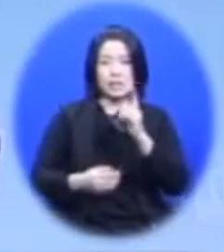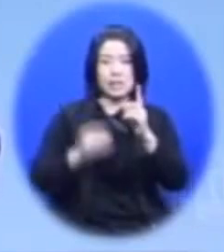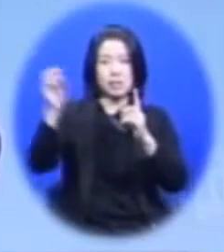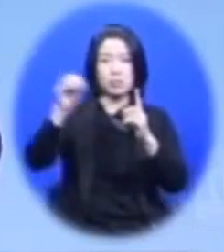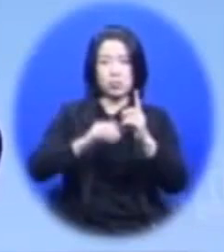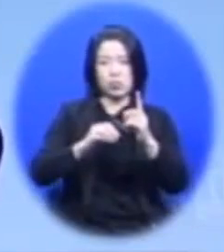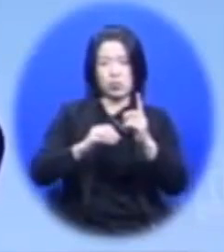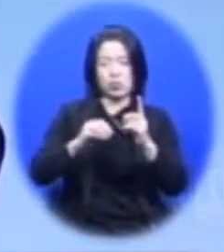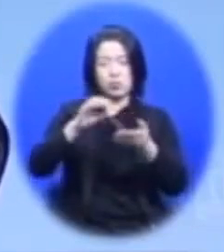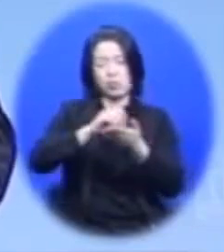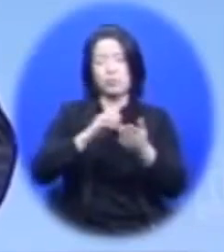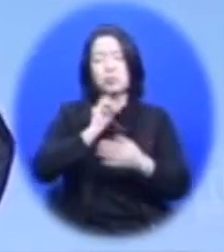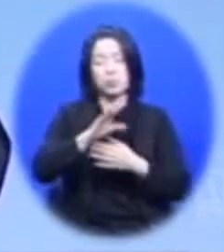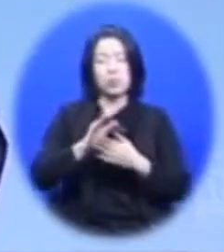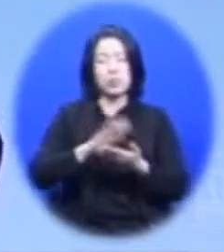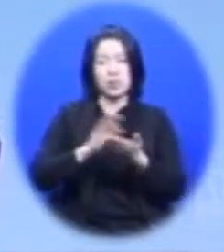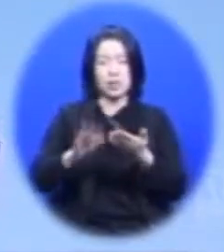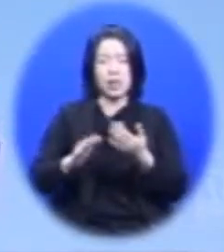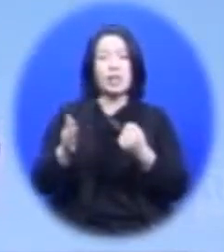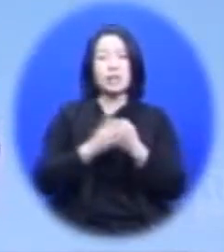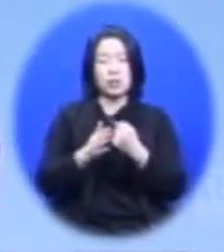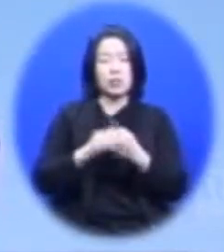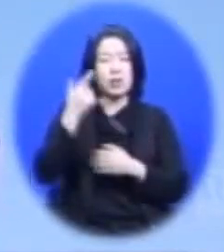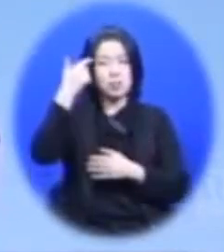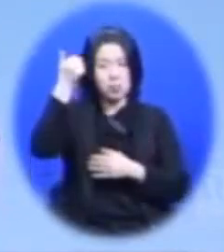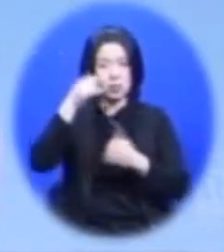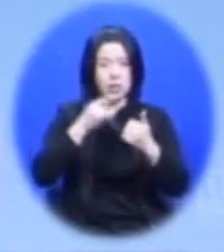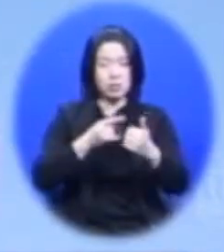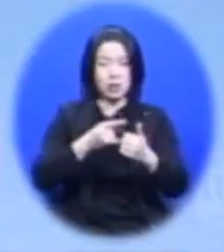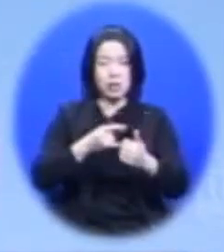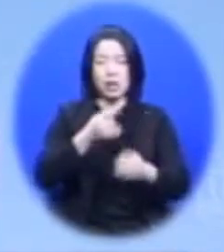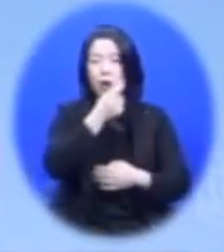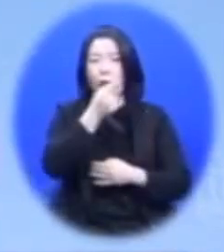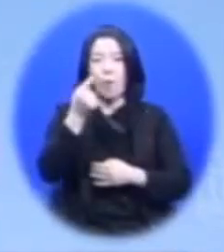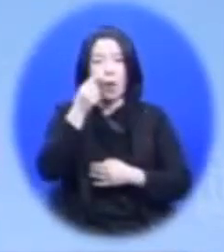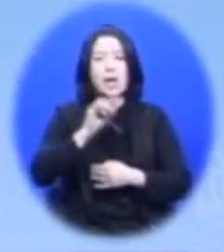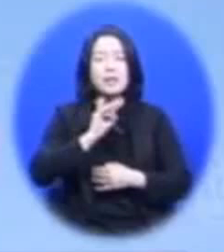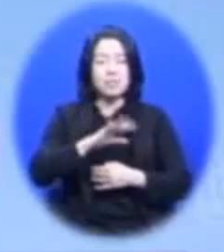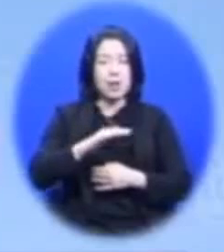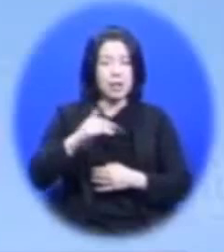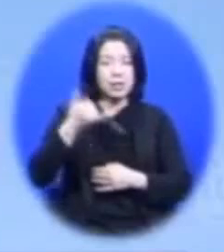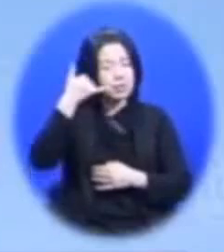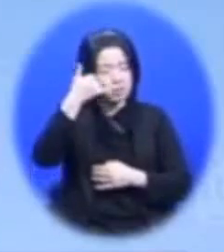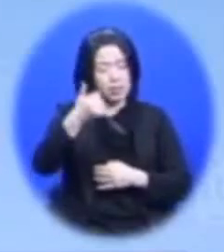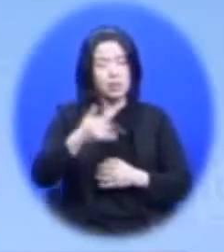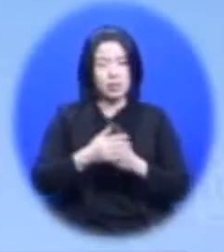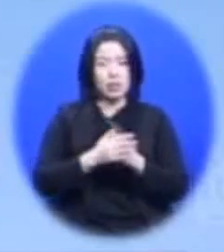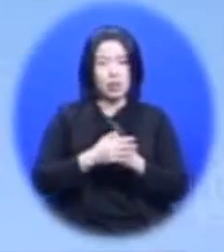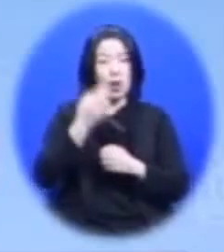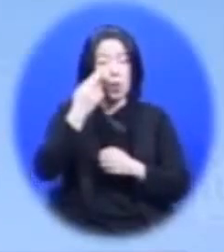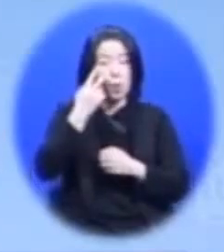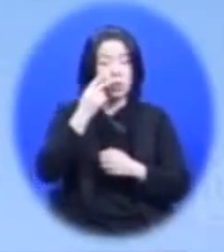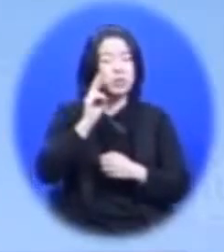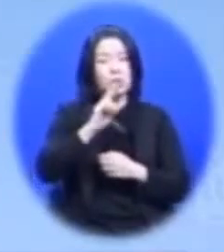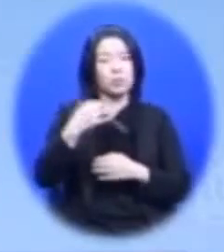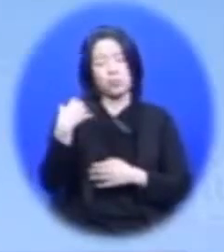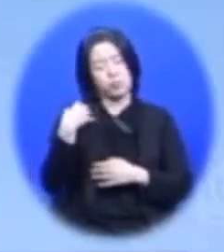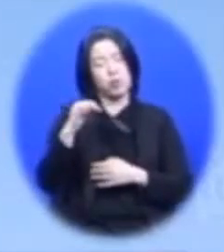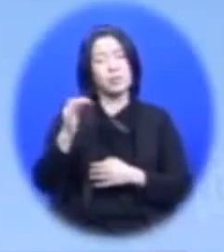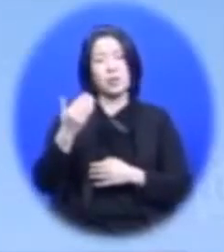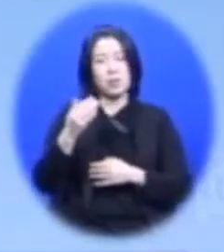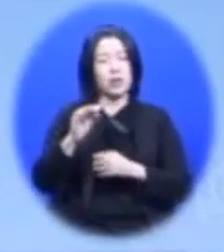됩니다. 그러니 목사님에게 다시 확인만 드리는 거니까 혹시 너무 부담되시면 안 하셔도